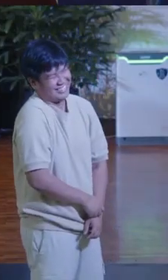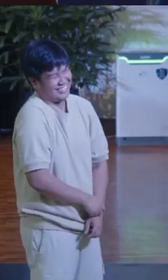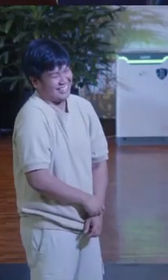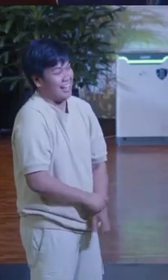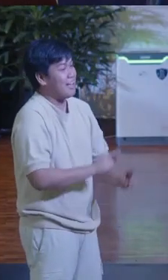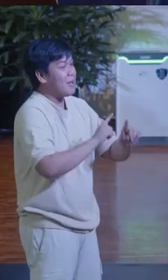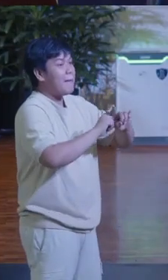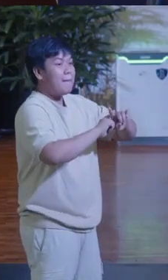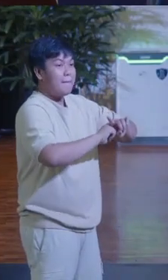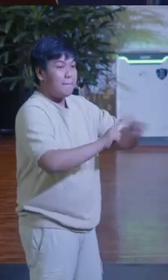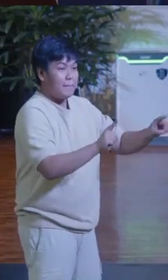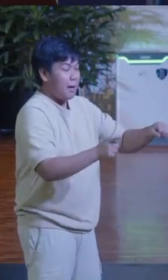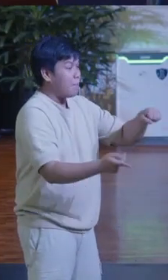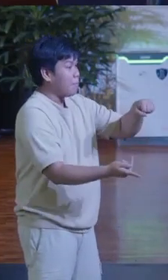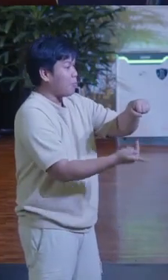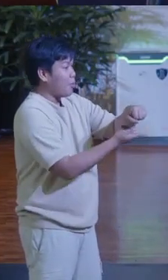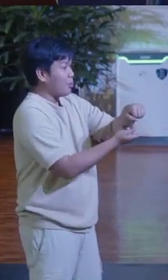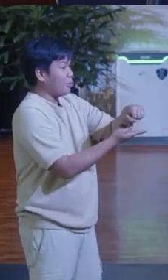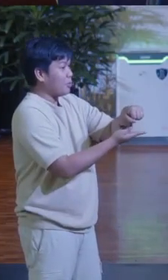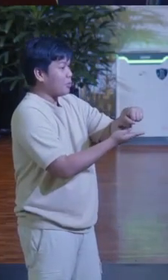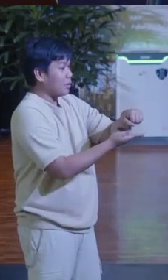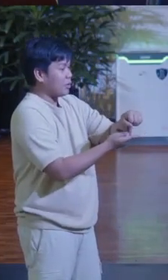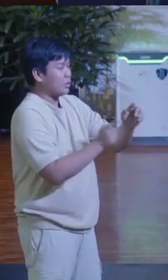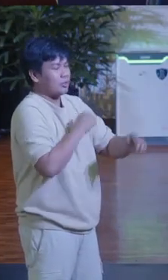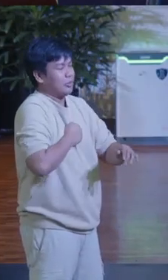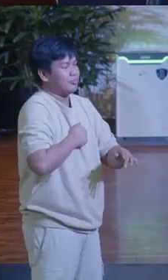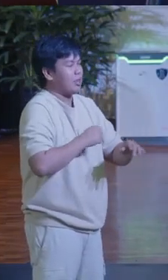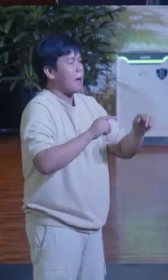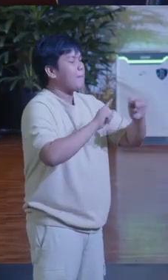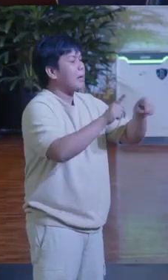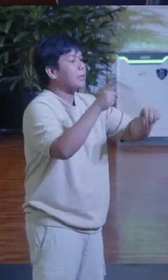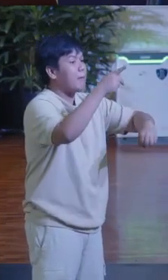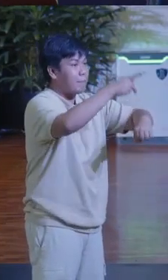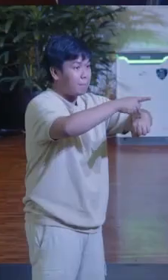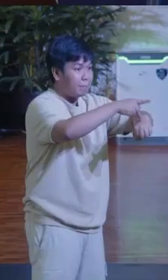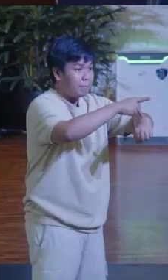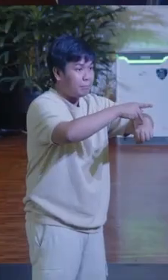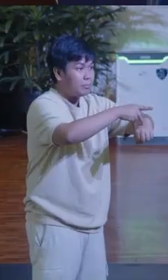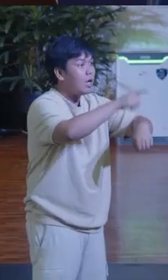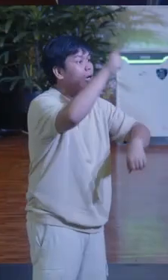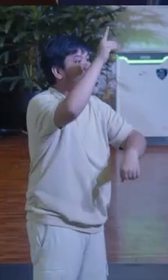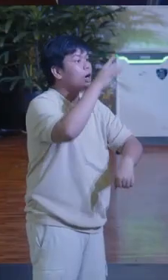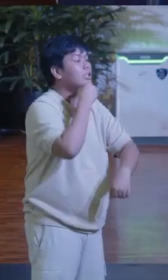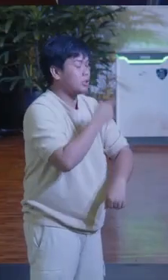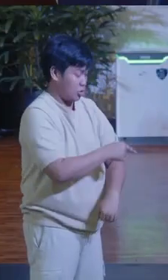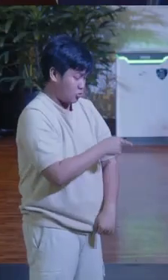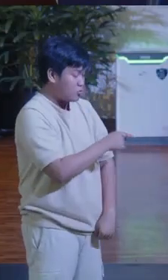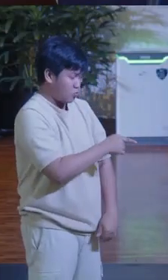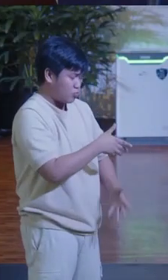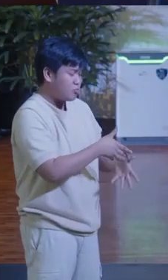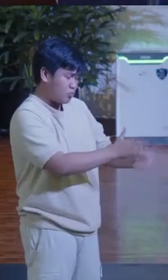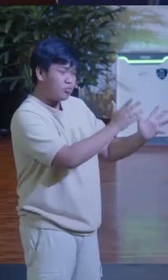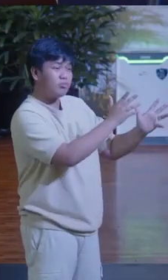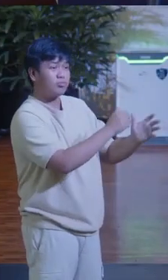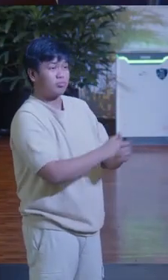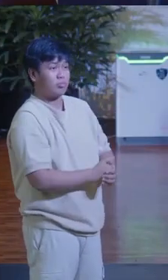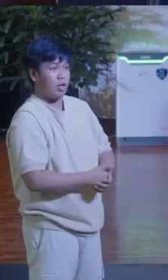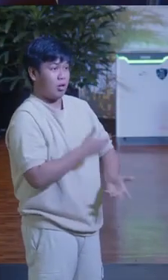Pero si Pedro po, naku, kung ano kinakain ng mga hintil, baka may kutsinilyo sila